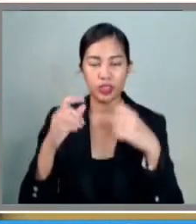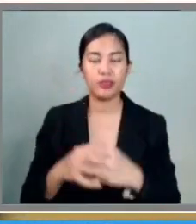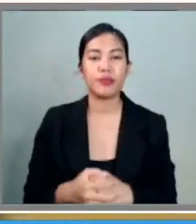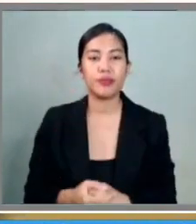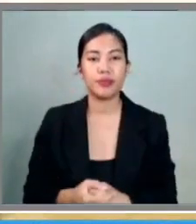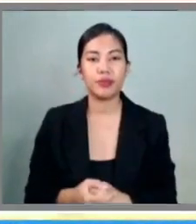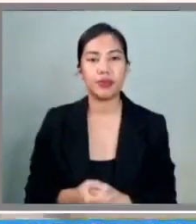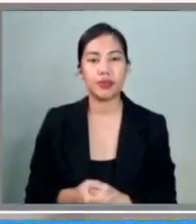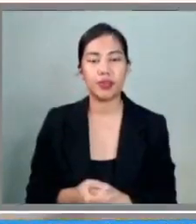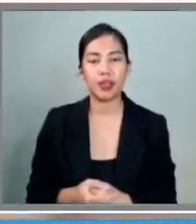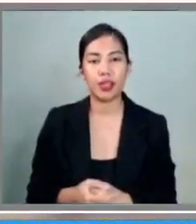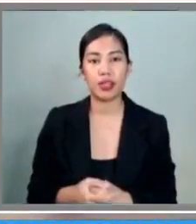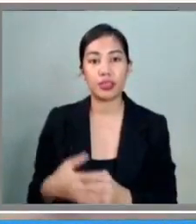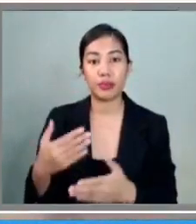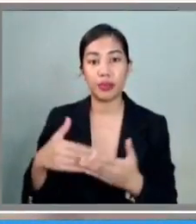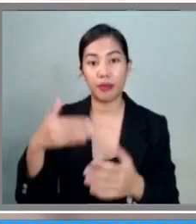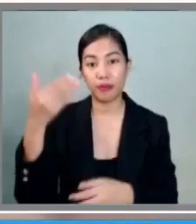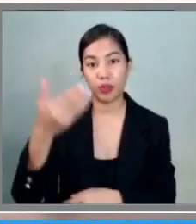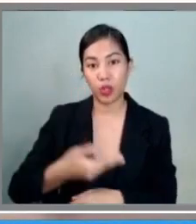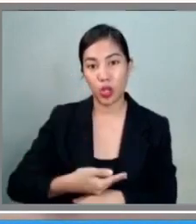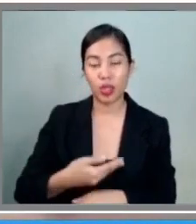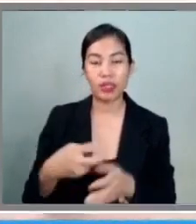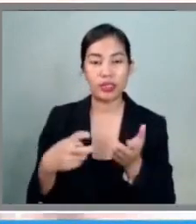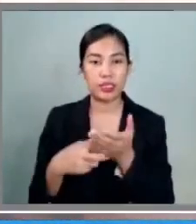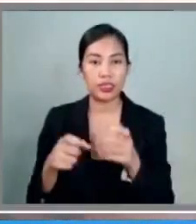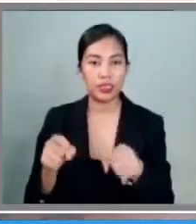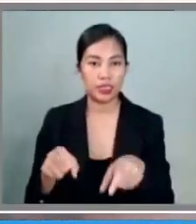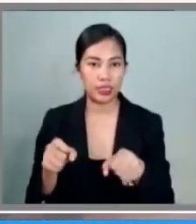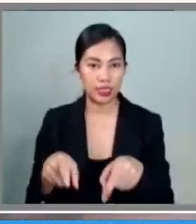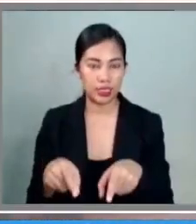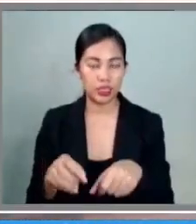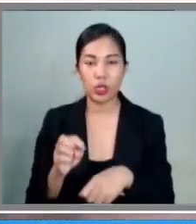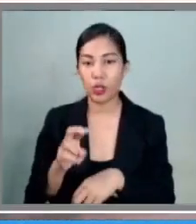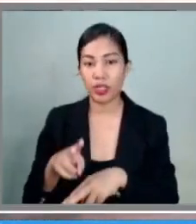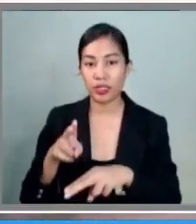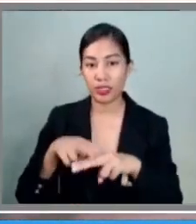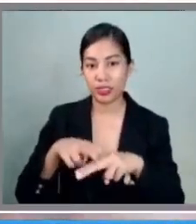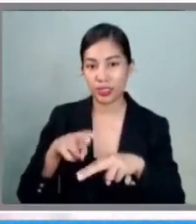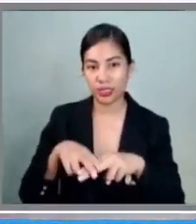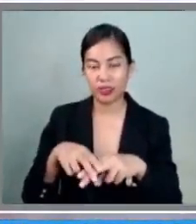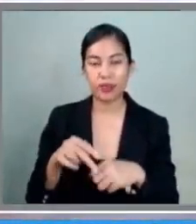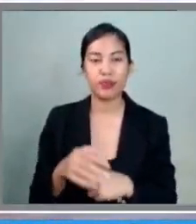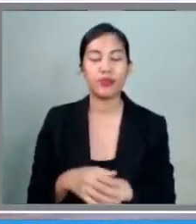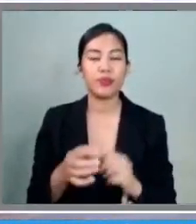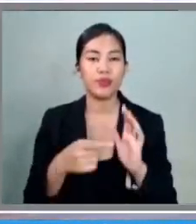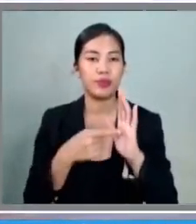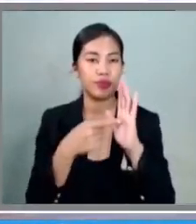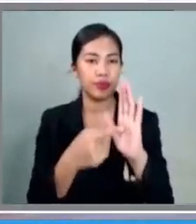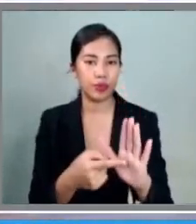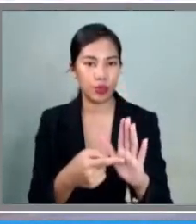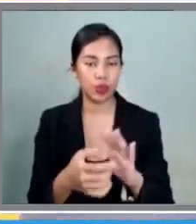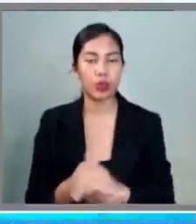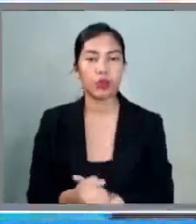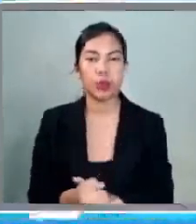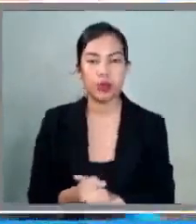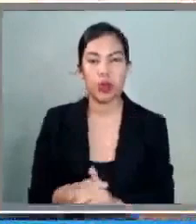ng ticket booth at sa mga bench ng carnival. I-release ang kanyang solo debut album sa July